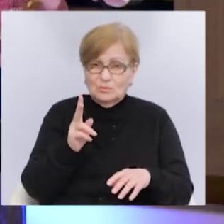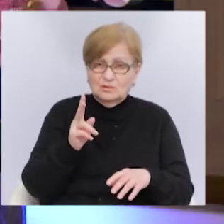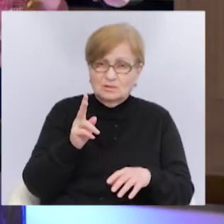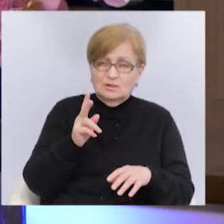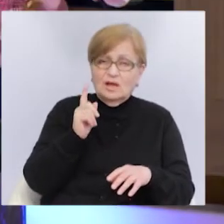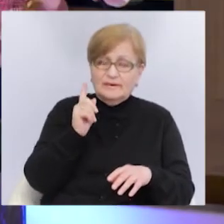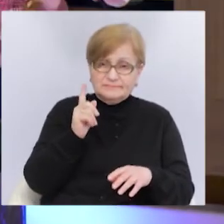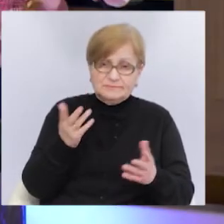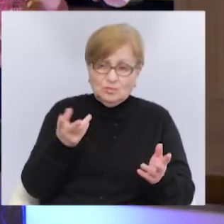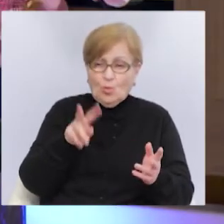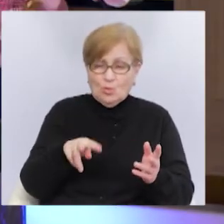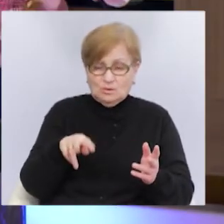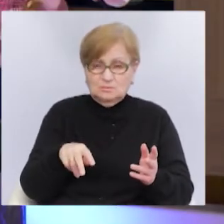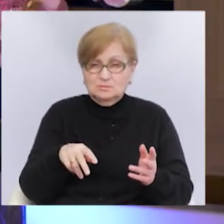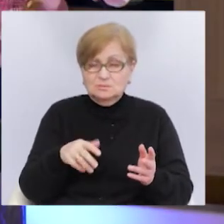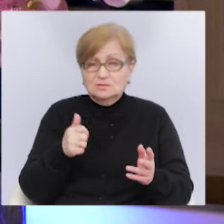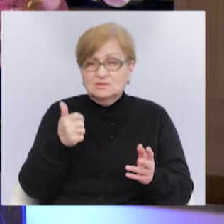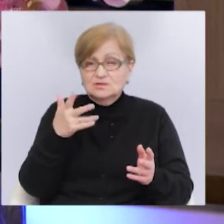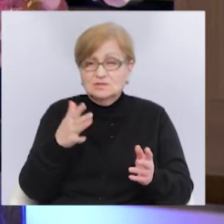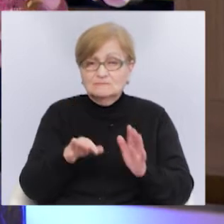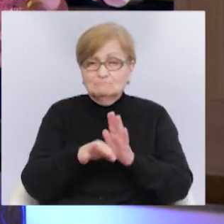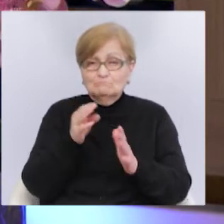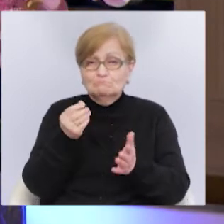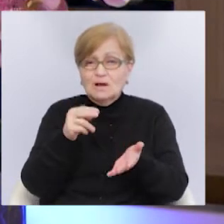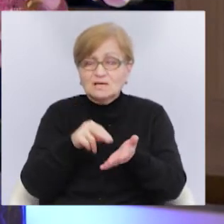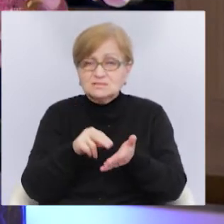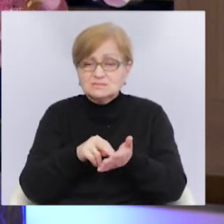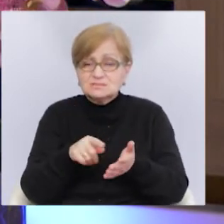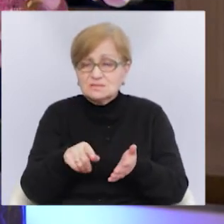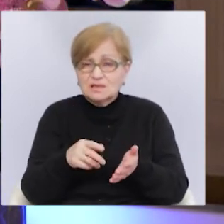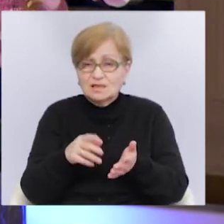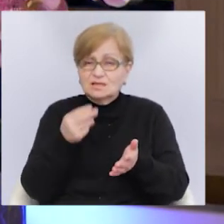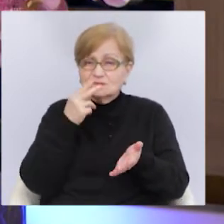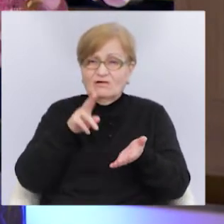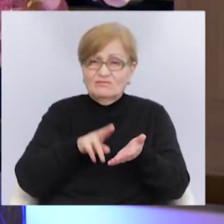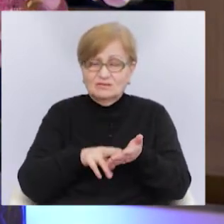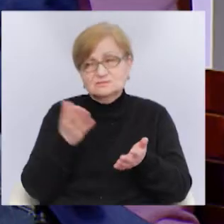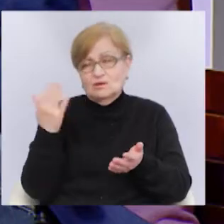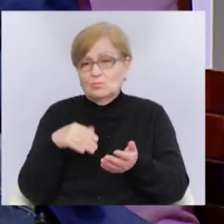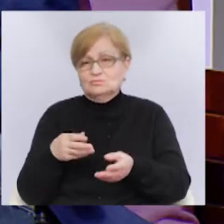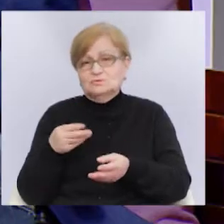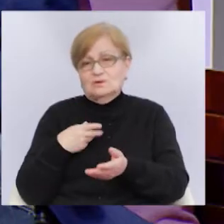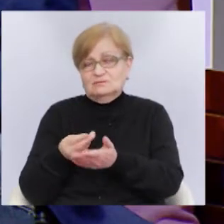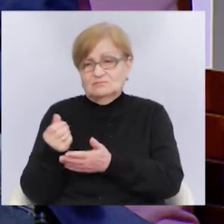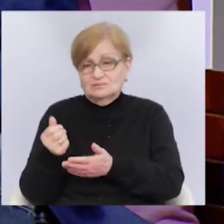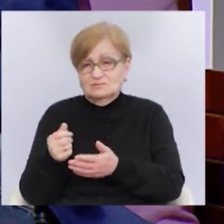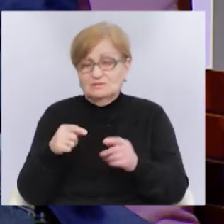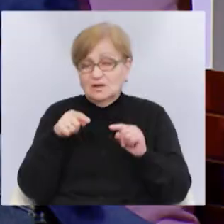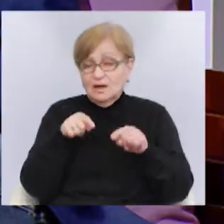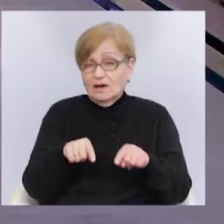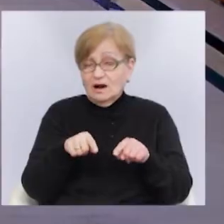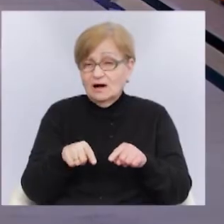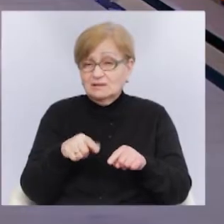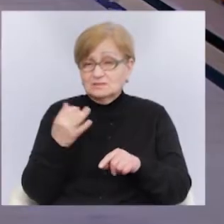ბადრიჯანი 1 კილოა. მოდი აბა რამდენი ამოვიდა ფასი, ერთად დავაკრათ და წავიდეთ გადავიხადოთ. აქ ეხა გარდა